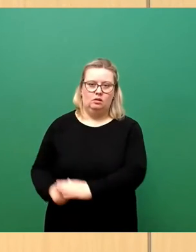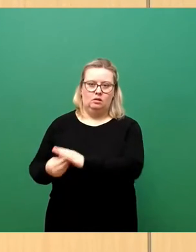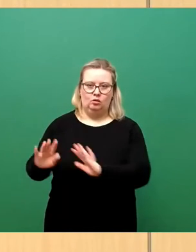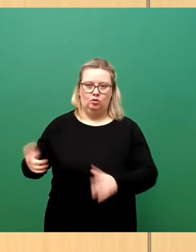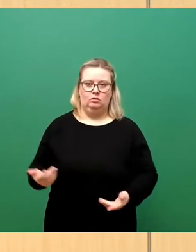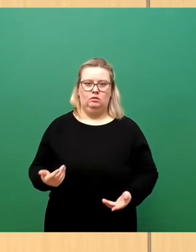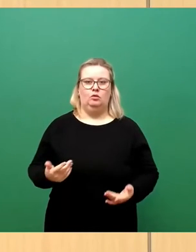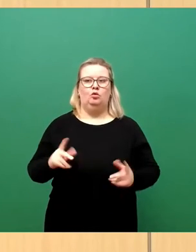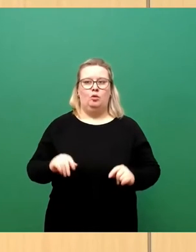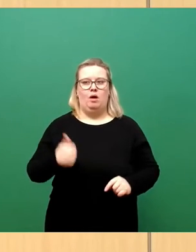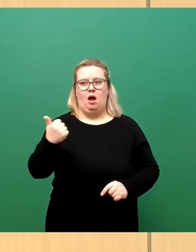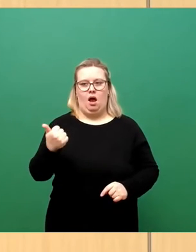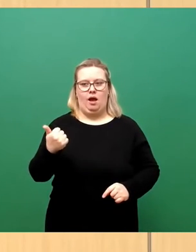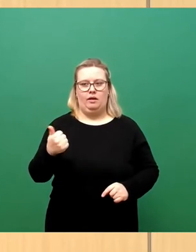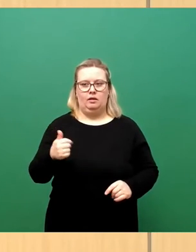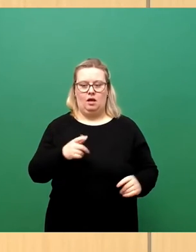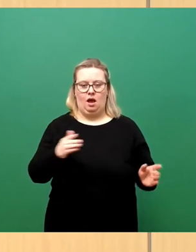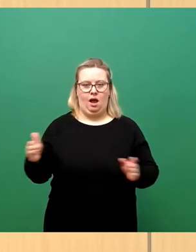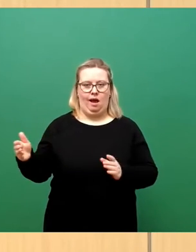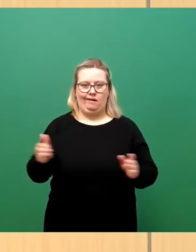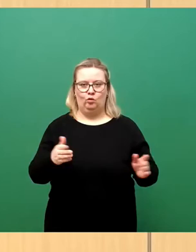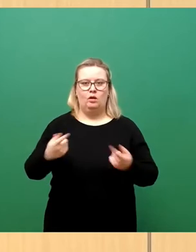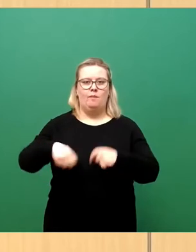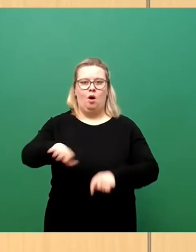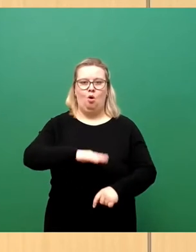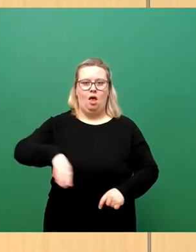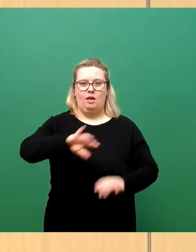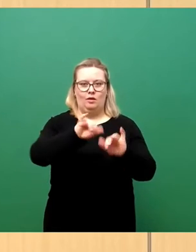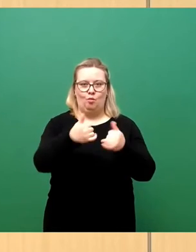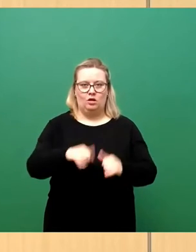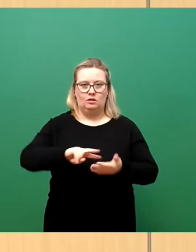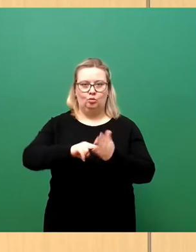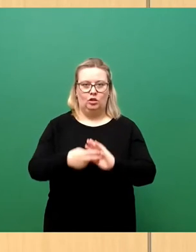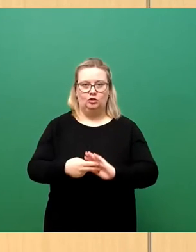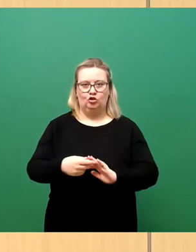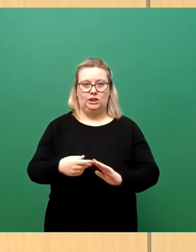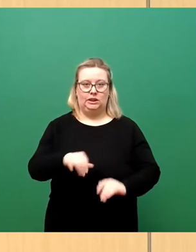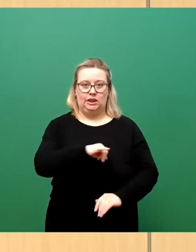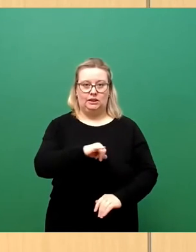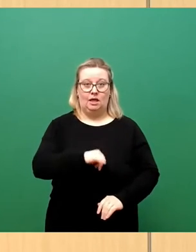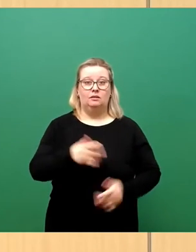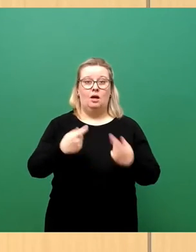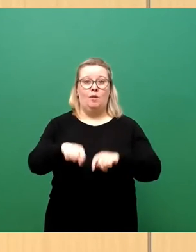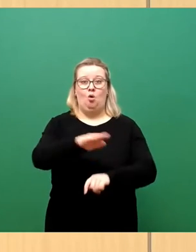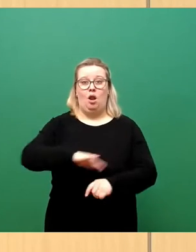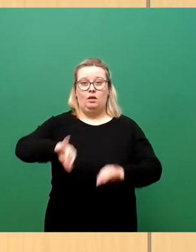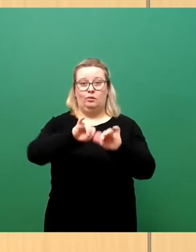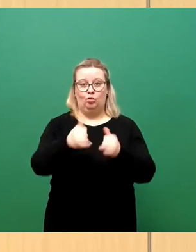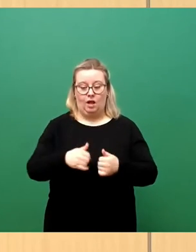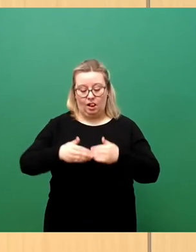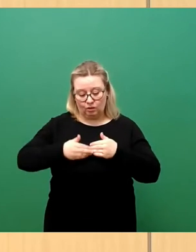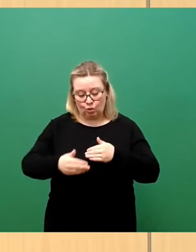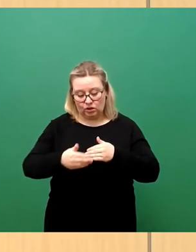jetzt noch einmal zur Einordnung des Baulandmodells als wohnungspolitisches Instrument. Das Baulandmodell sichert kurzfristig